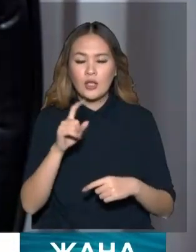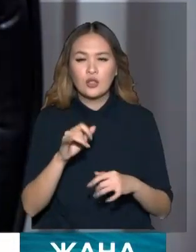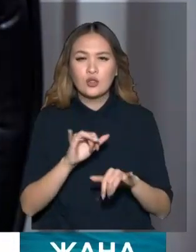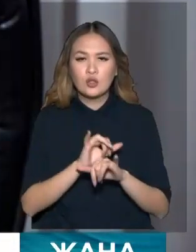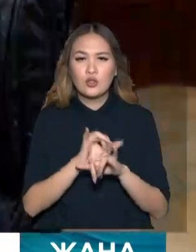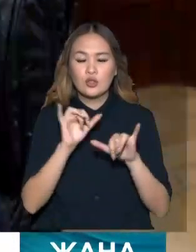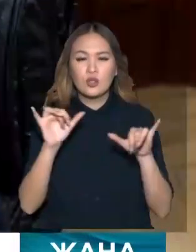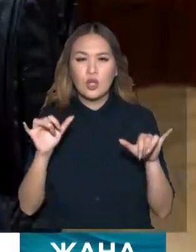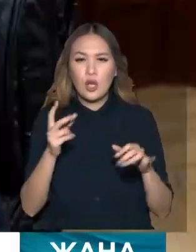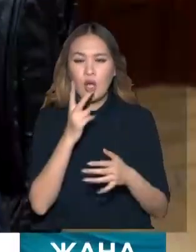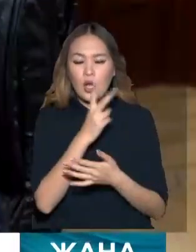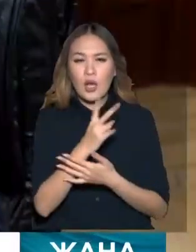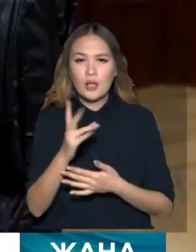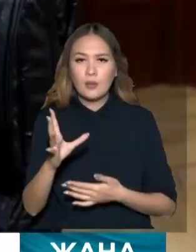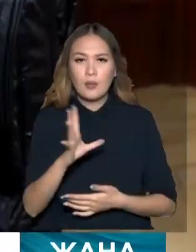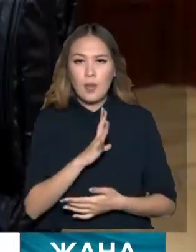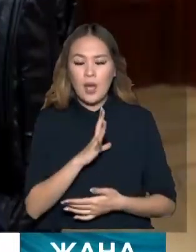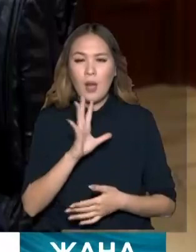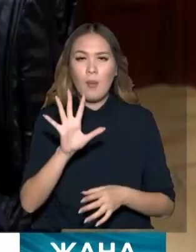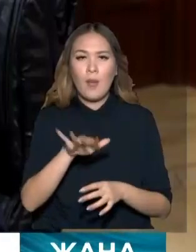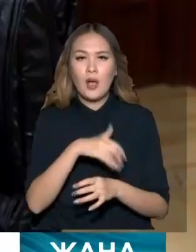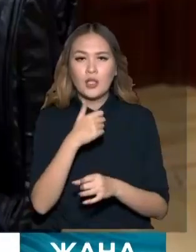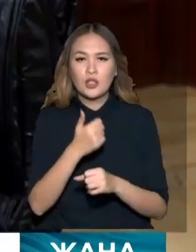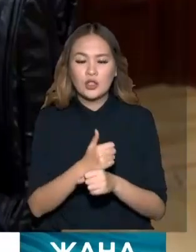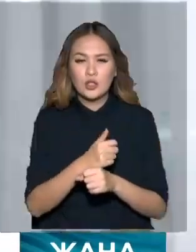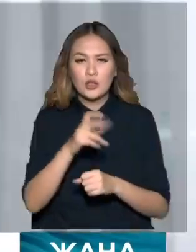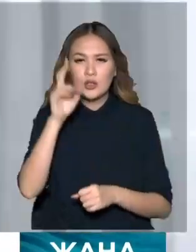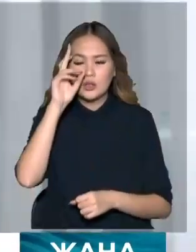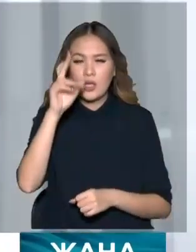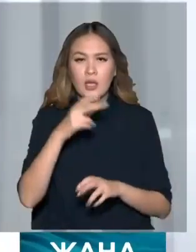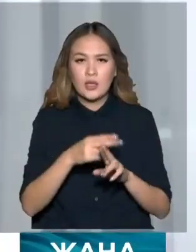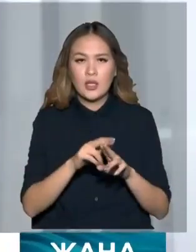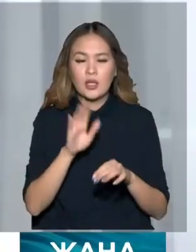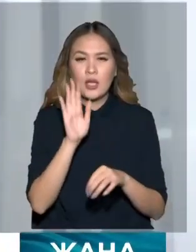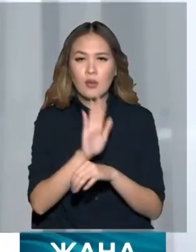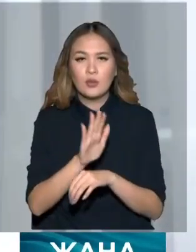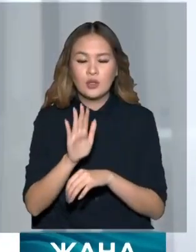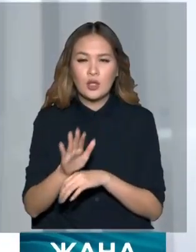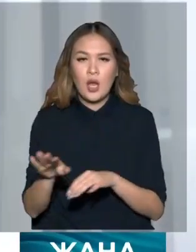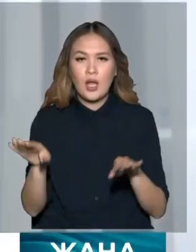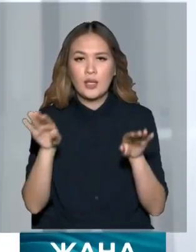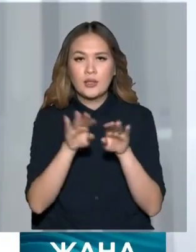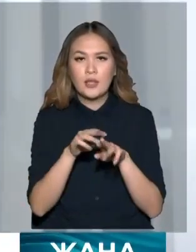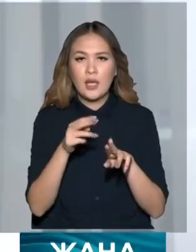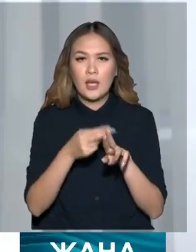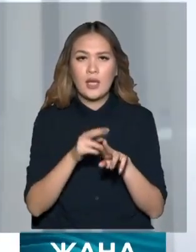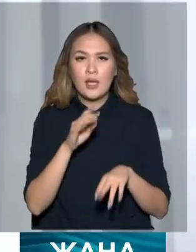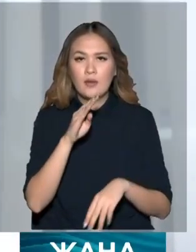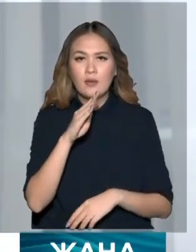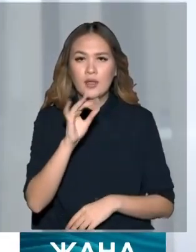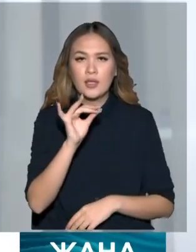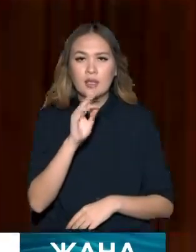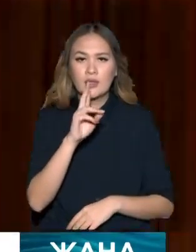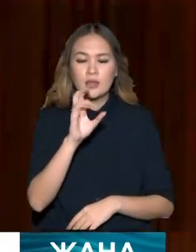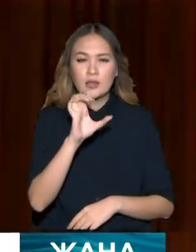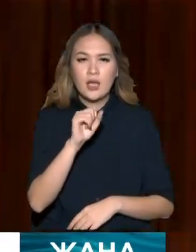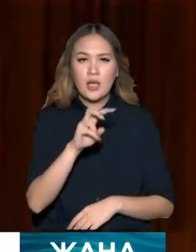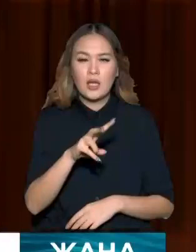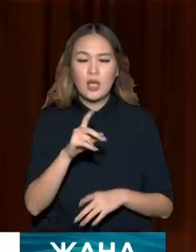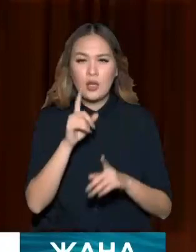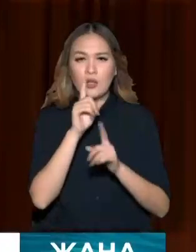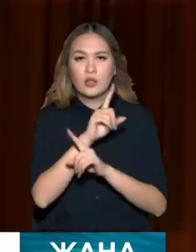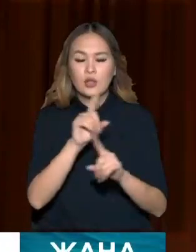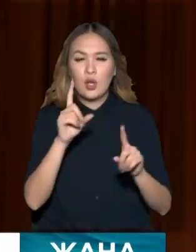ұлғайту шаралары қаралды. Осылайша мемлекет басшысының тапсырмасы бойынша бірқатар реттеушілік және фиксалдық